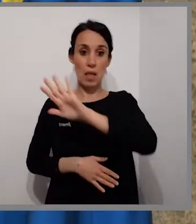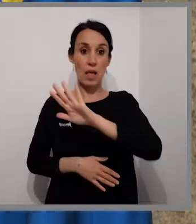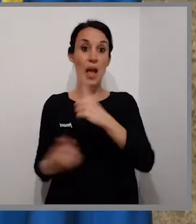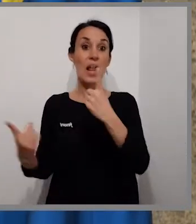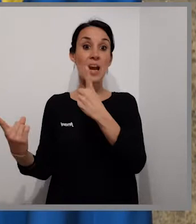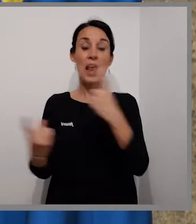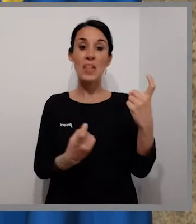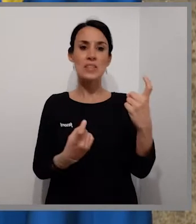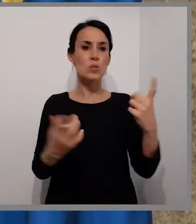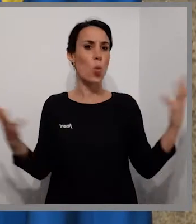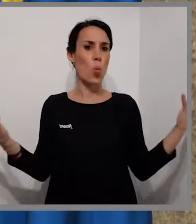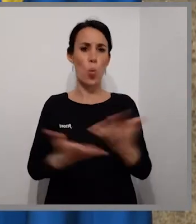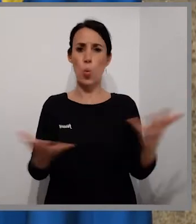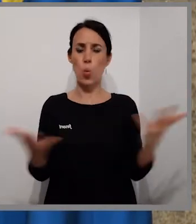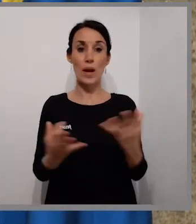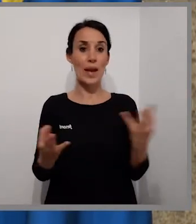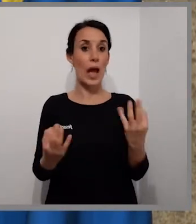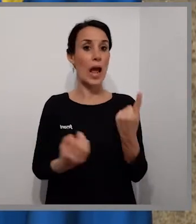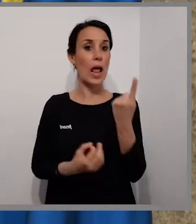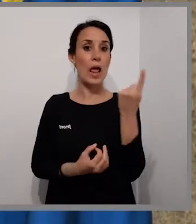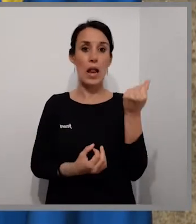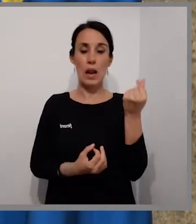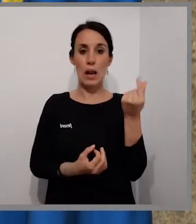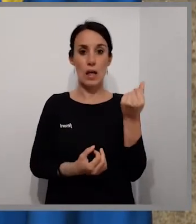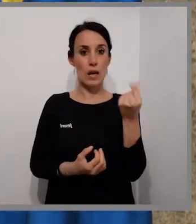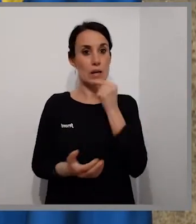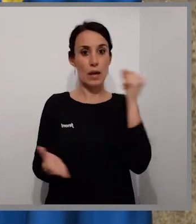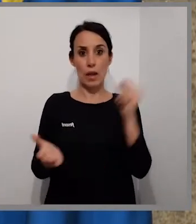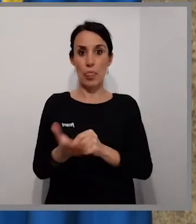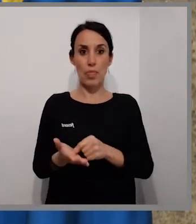d'Espanya la necessitat urgent de liquidesa